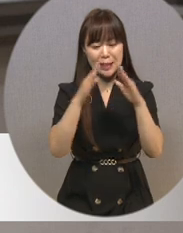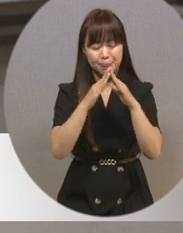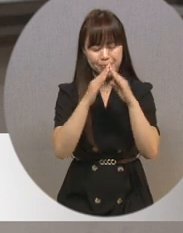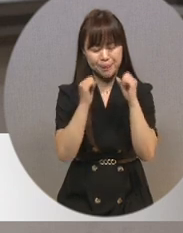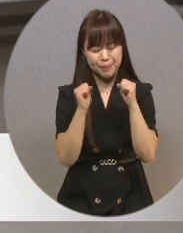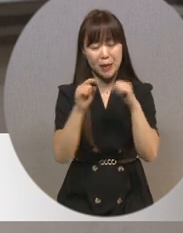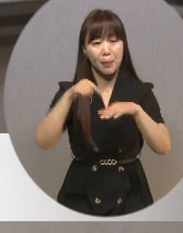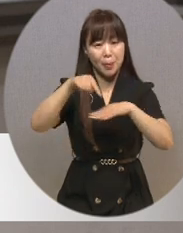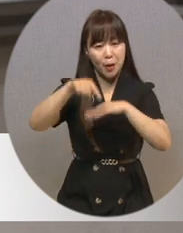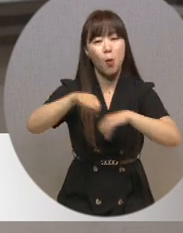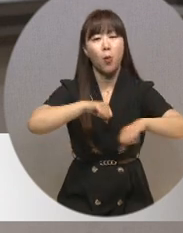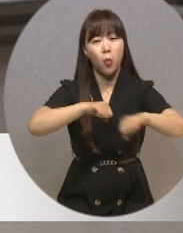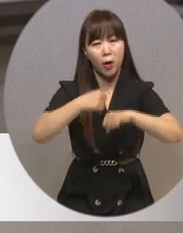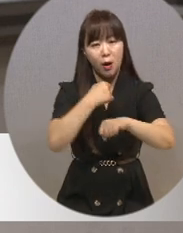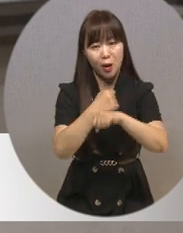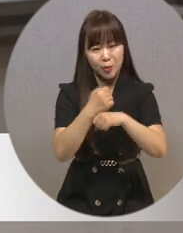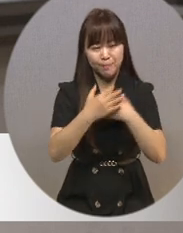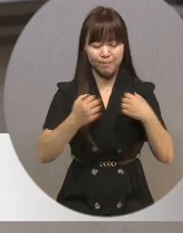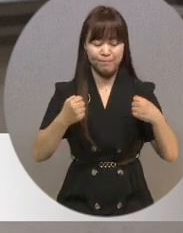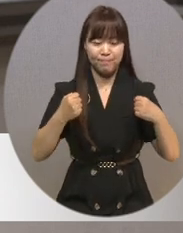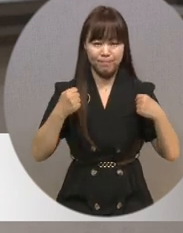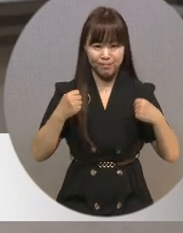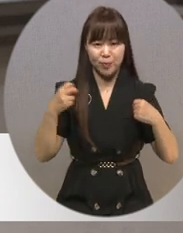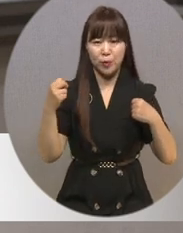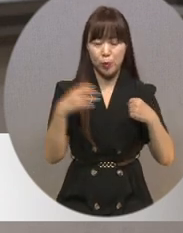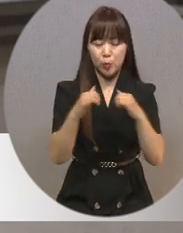좀 밖으로 나와서 활동하고 또,